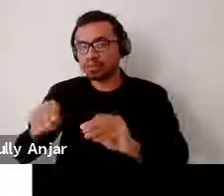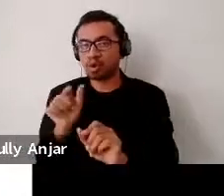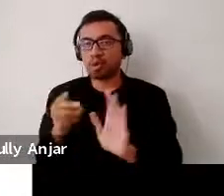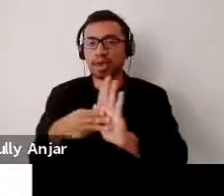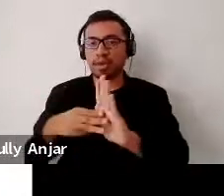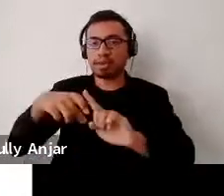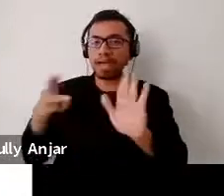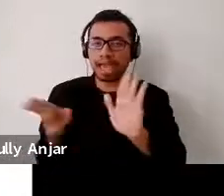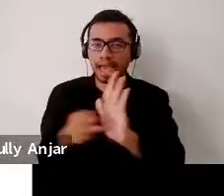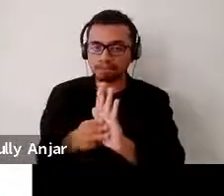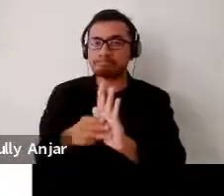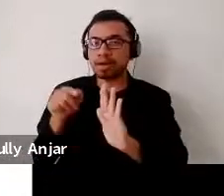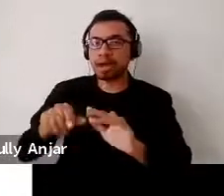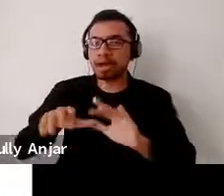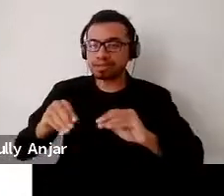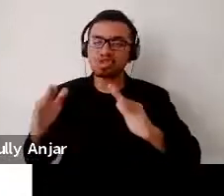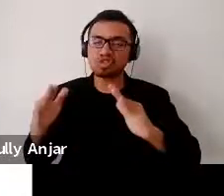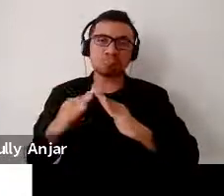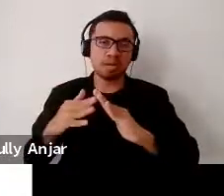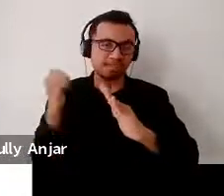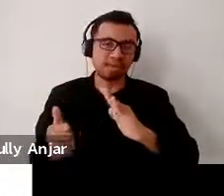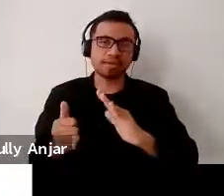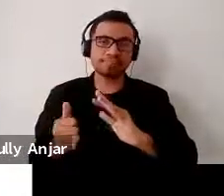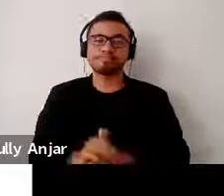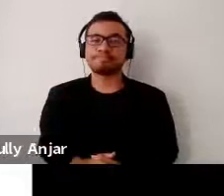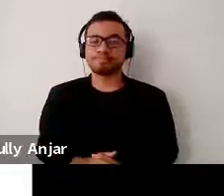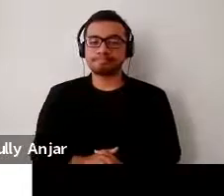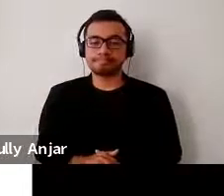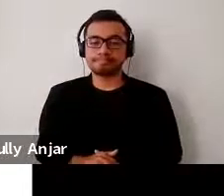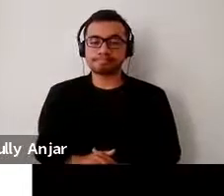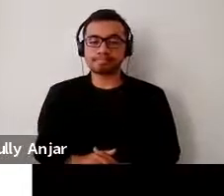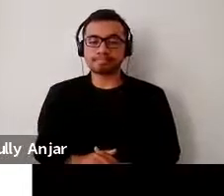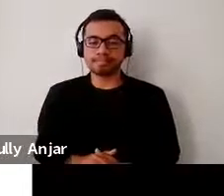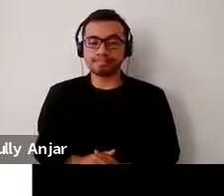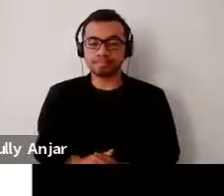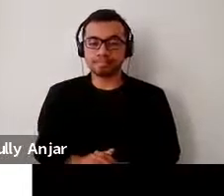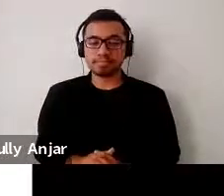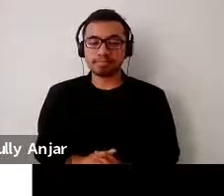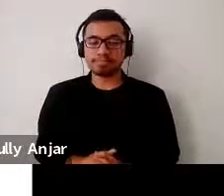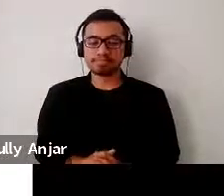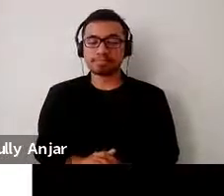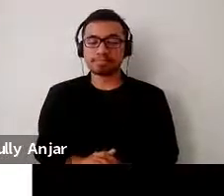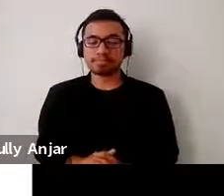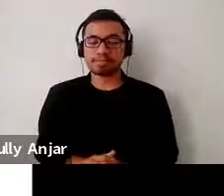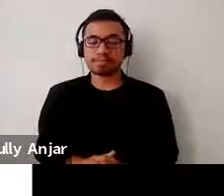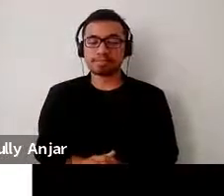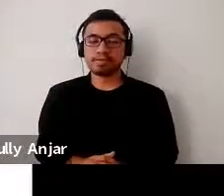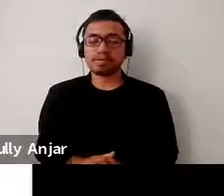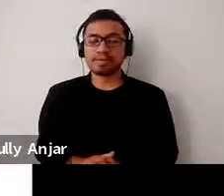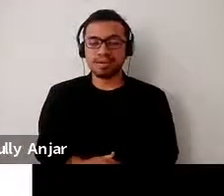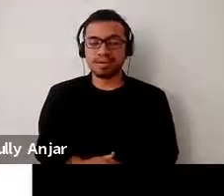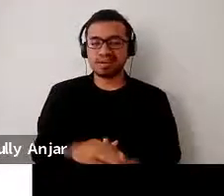melakukan pekerjaannya dari rumah. Nah, tidak ada diskusi kultural yang reflektif tentang konteks, itu salah satu